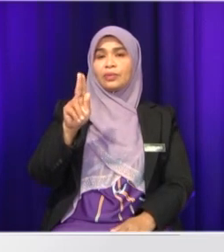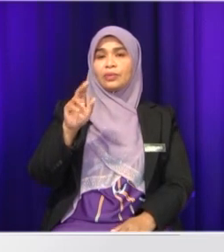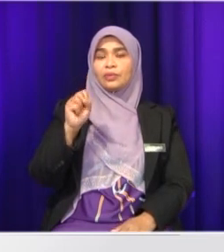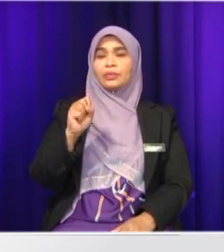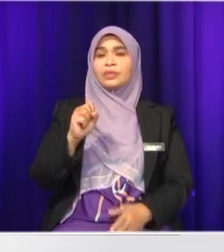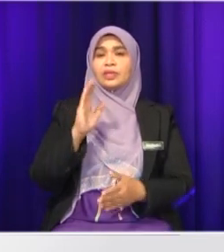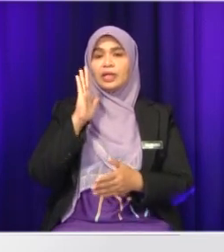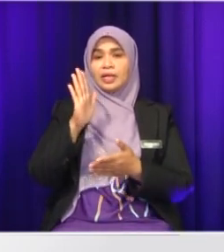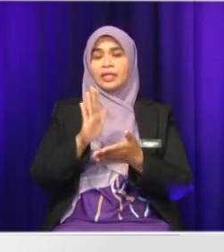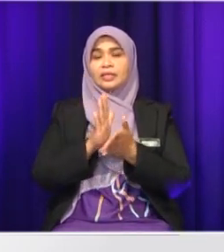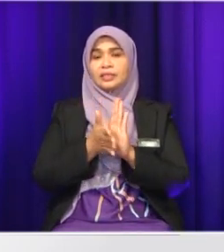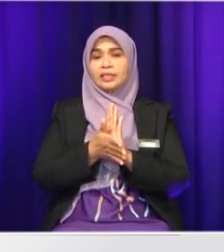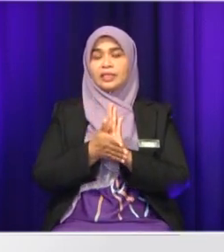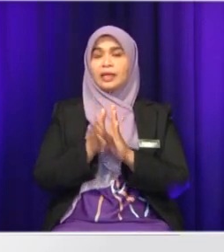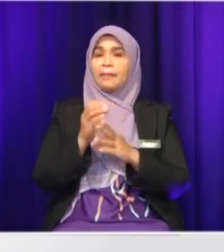dengan